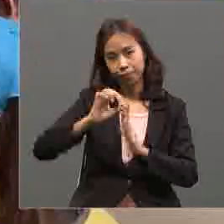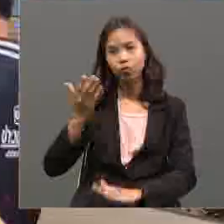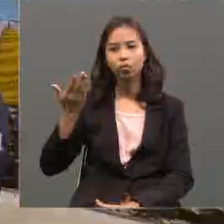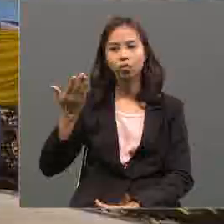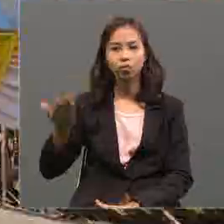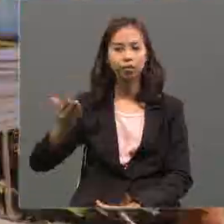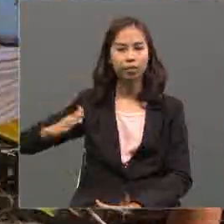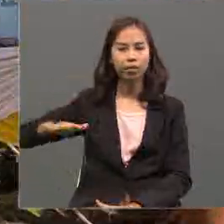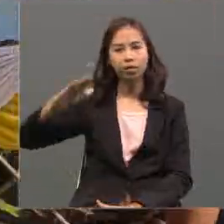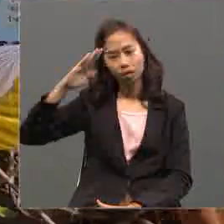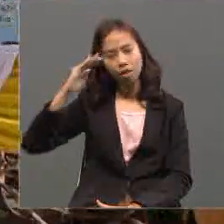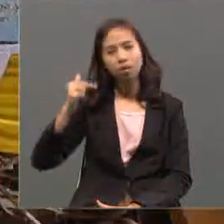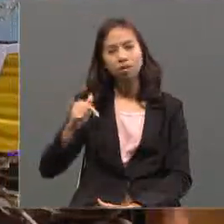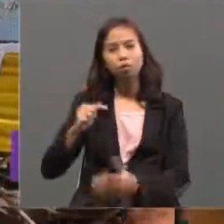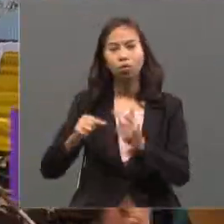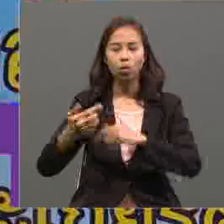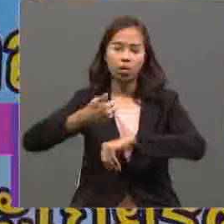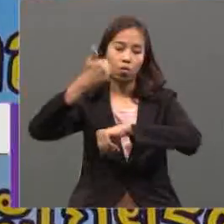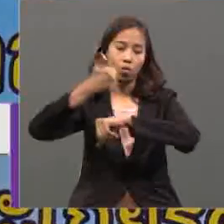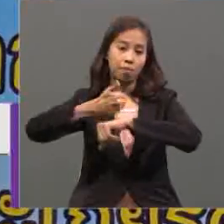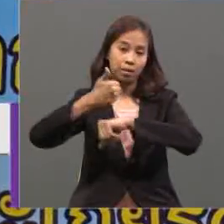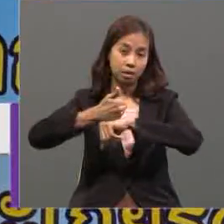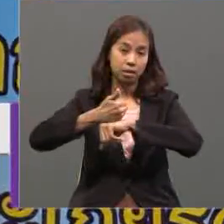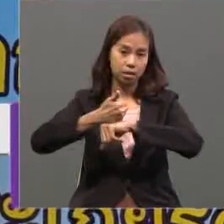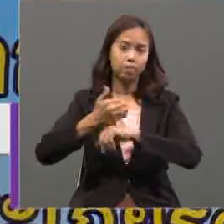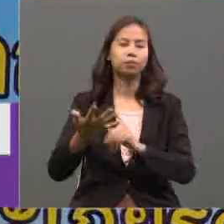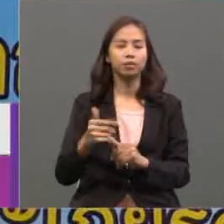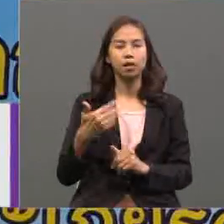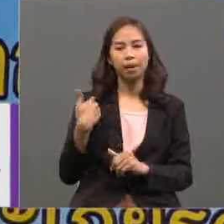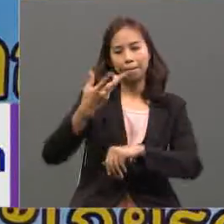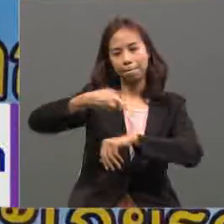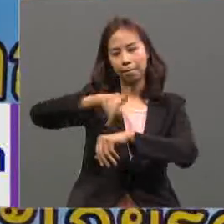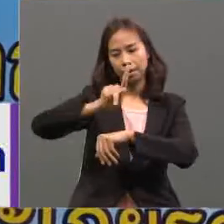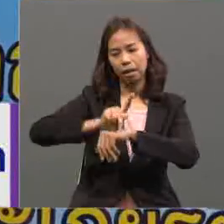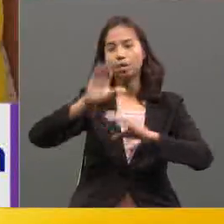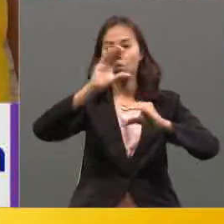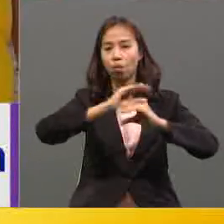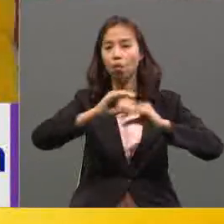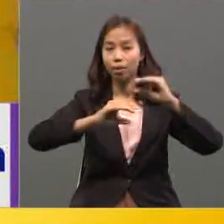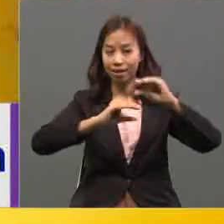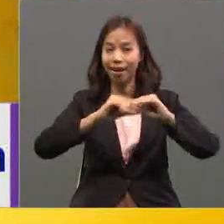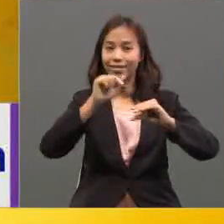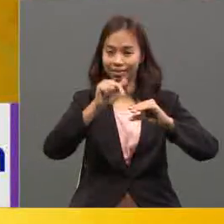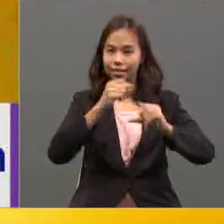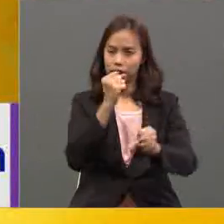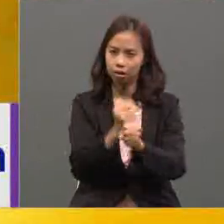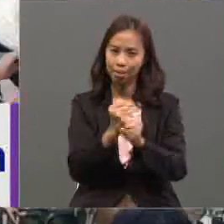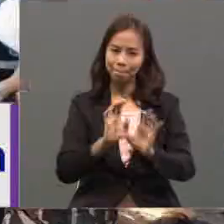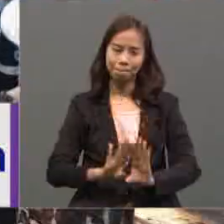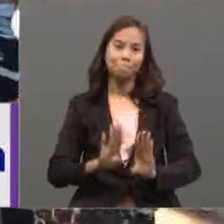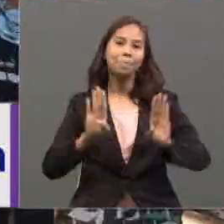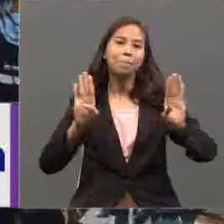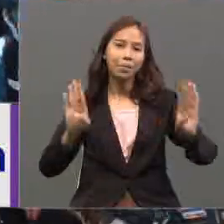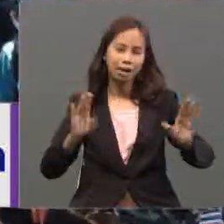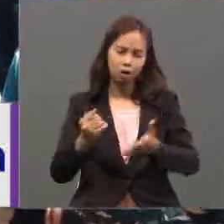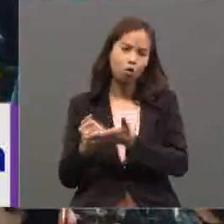นพรัตน์ศุภกิจโกศลนายอำเภอฝางจังหวัดเชียงใหม่ก็เป็นประธานเปิดโครงการสิ่งแวดล้อมชุมชนและเพิ่มพื้นที่สี